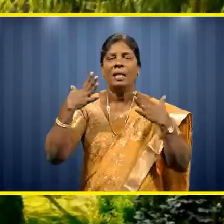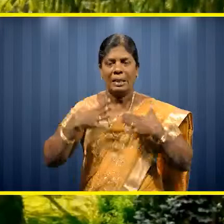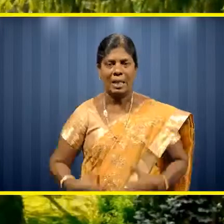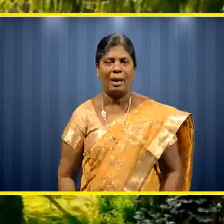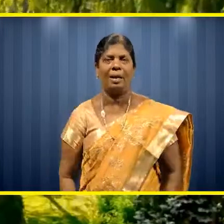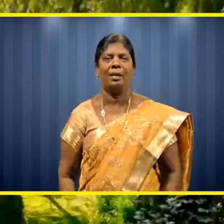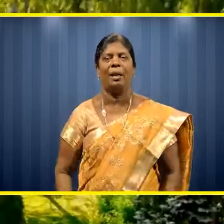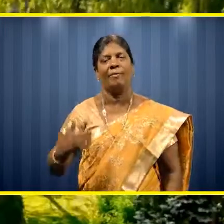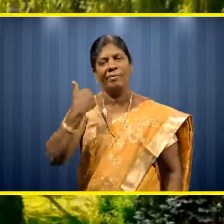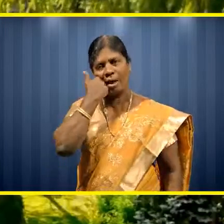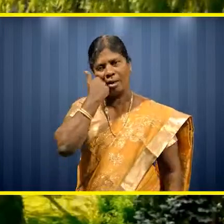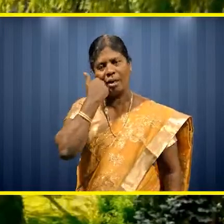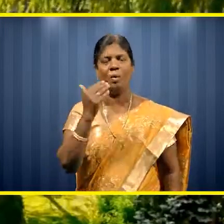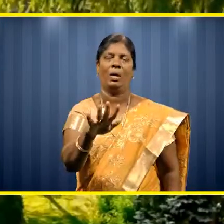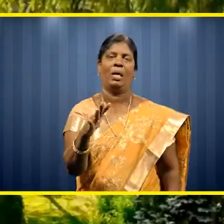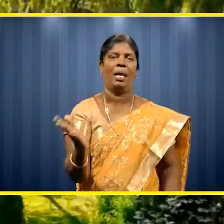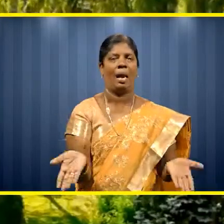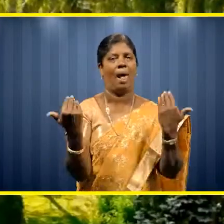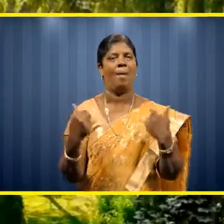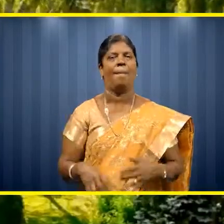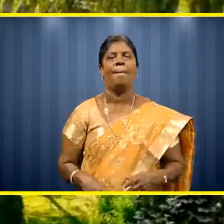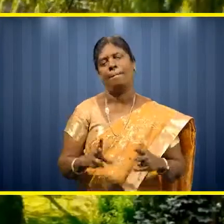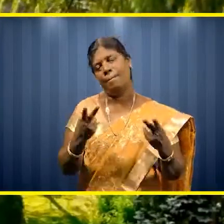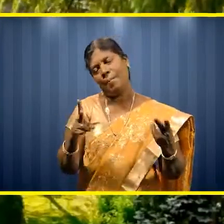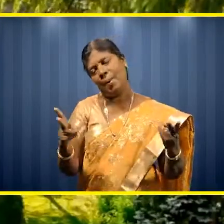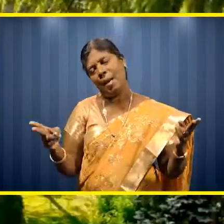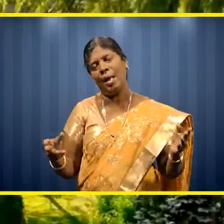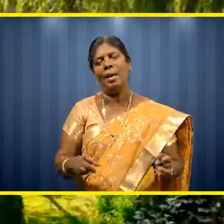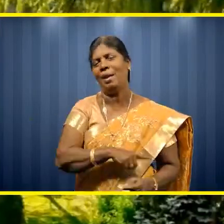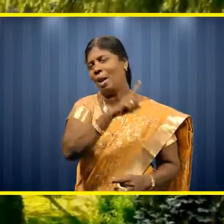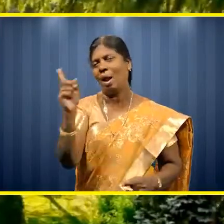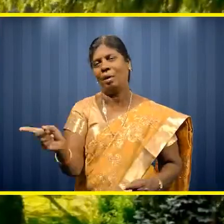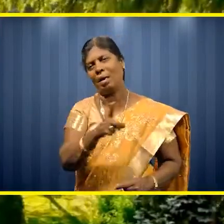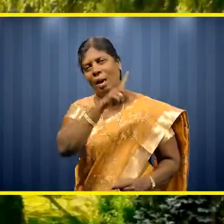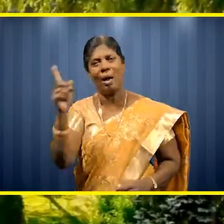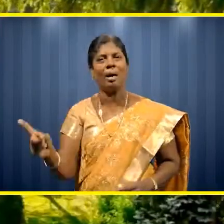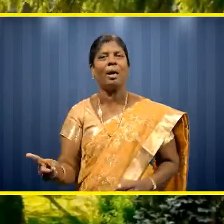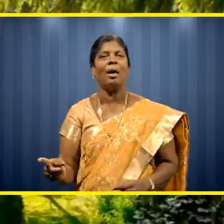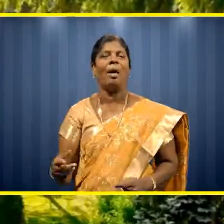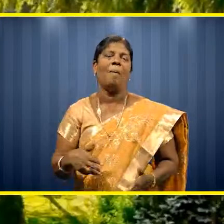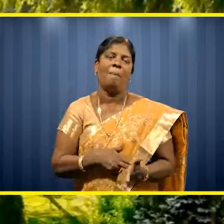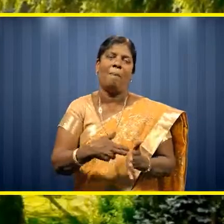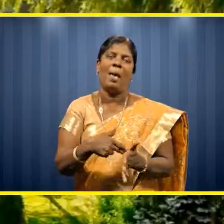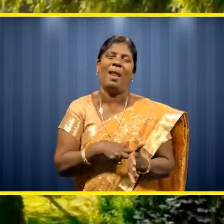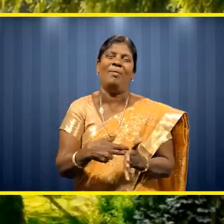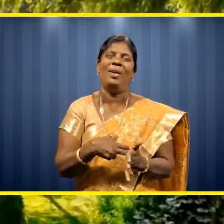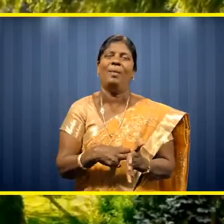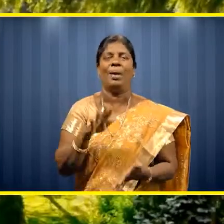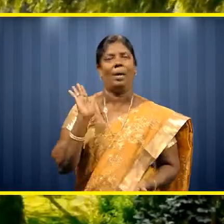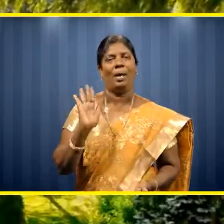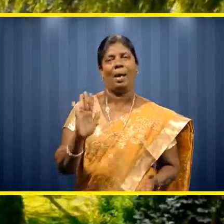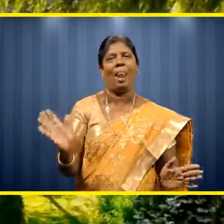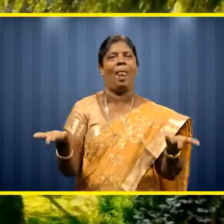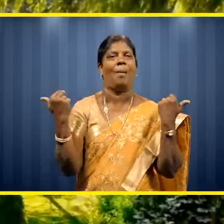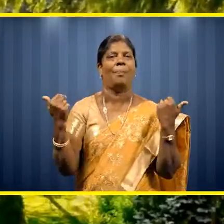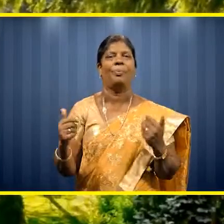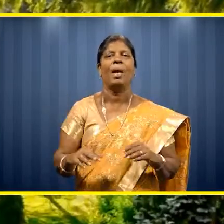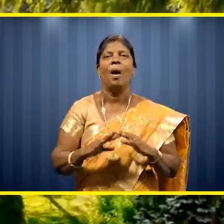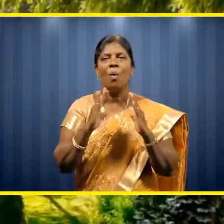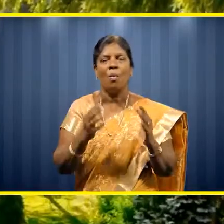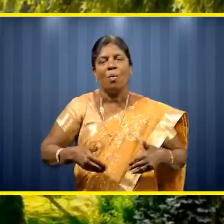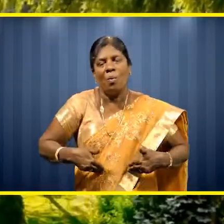அப்படியானால் சரீரத்தில் நீங்கள் வியாதிகளோடு இருக்கலாம், பல நாட்களாக சரீரத்தின் பலவீனங்களோடு